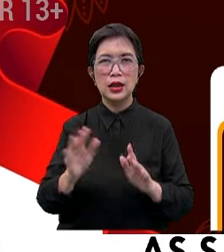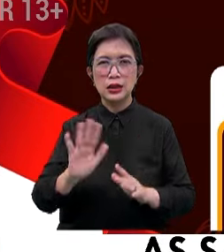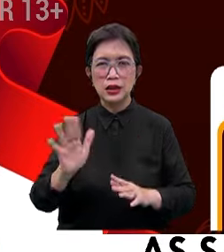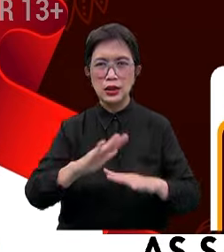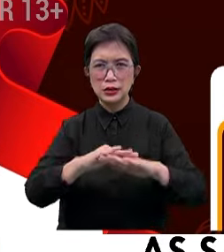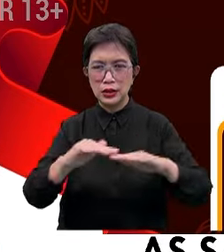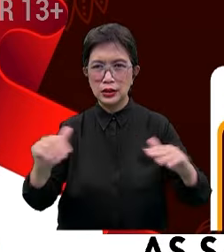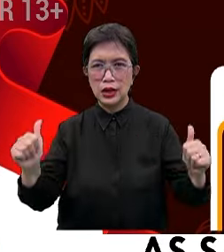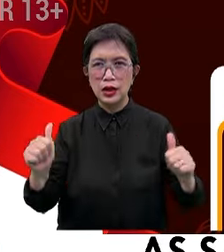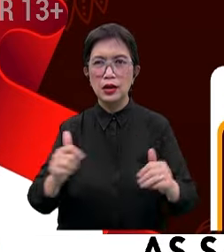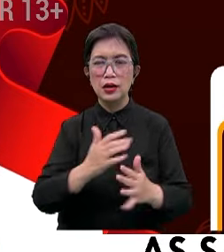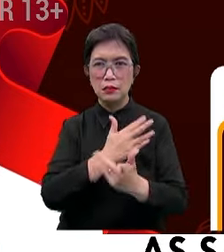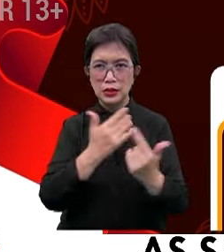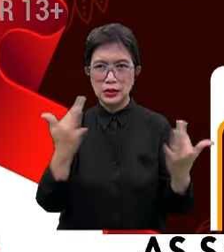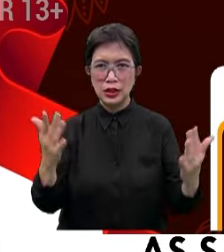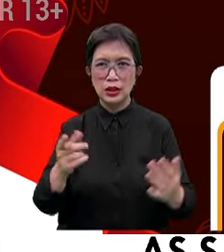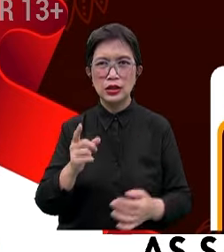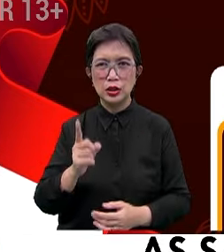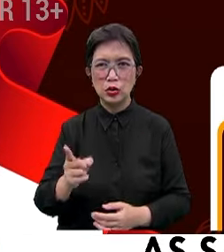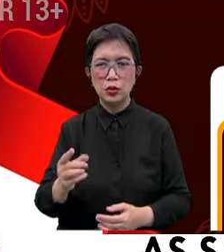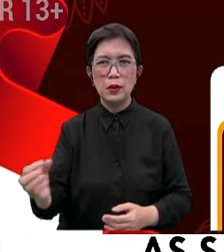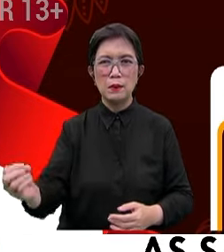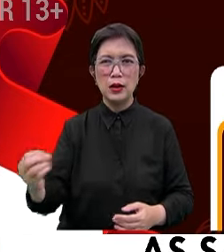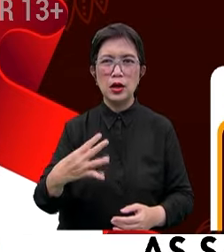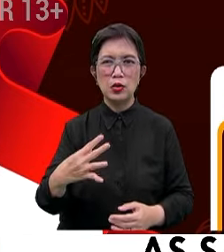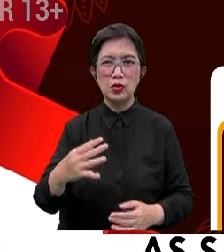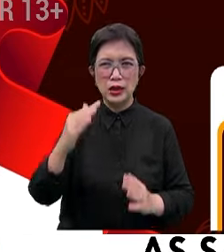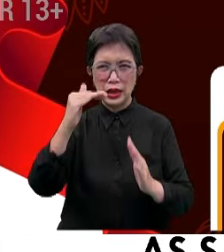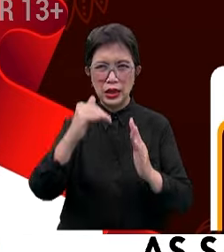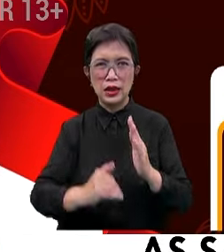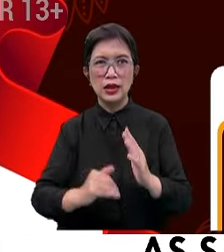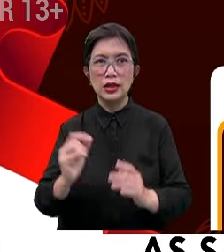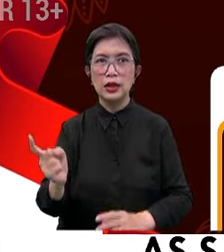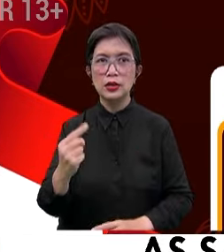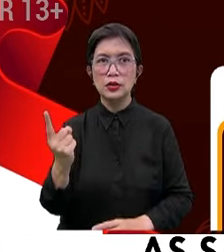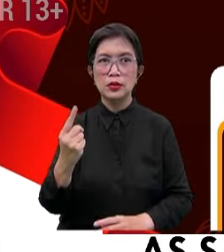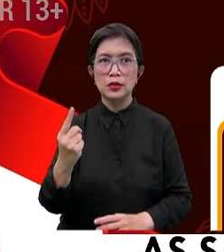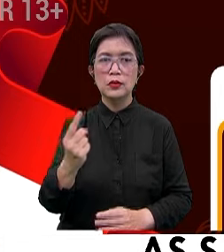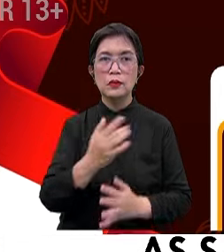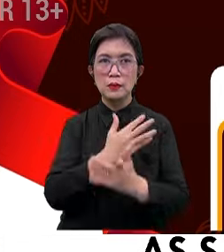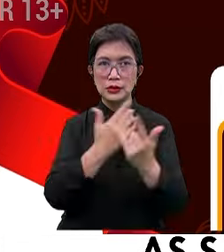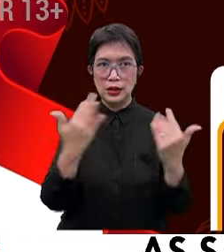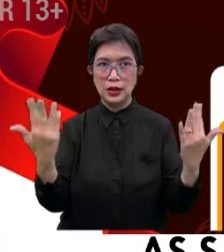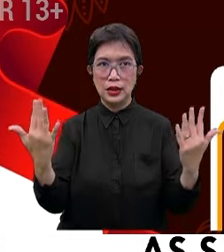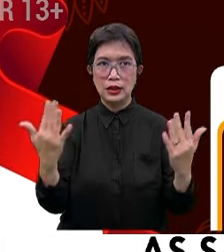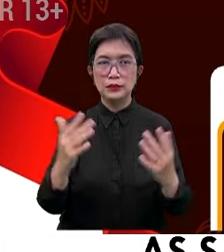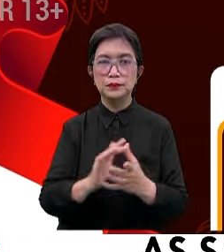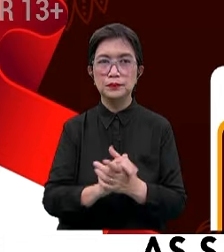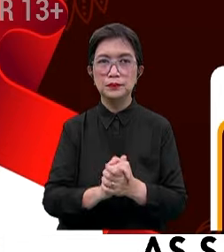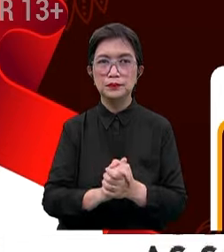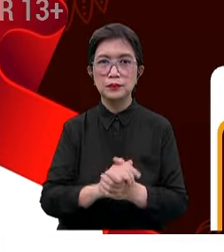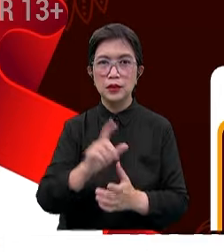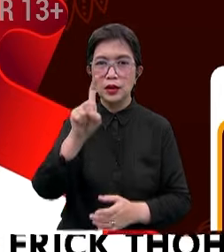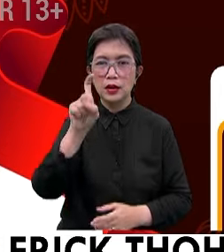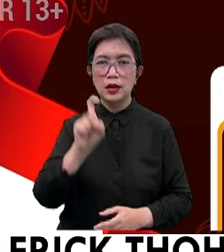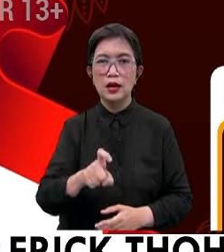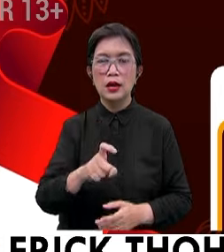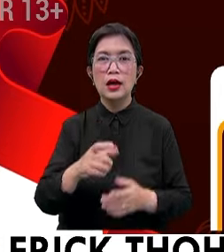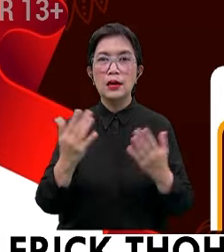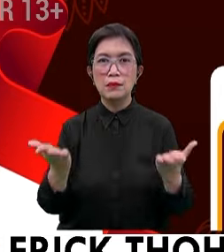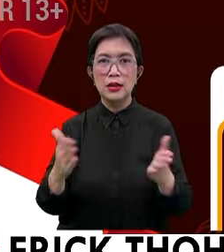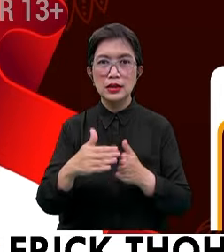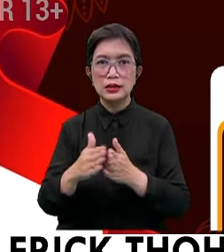merupakan salah satu faktor yang mempengaruhi rendahnya nasionalisme warga negara. Pertanyaannya, apa strategi konkret